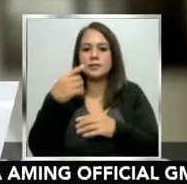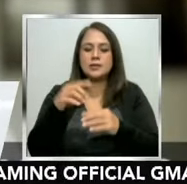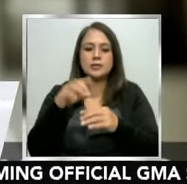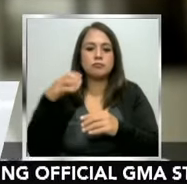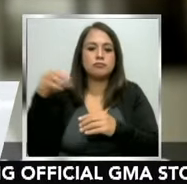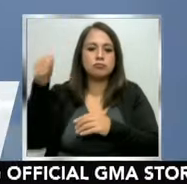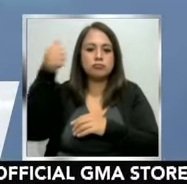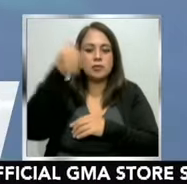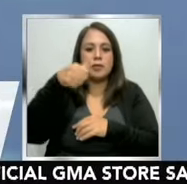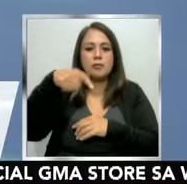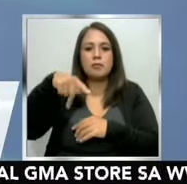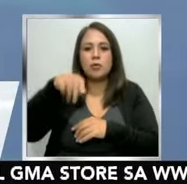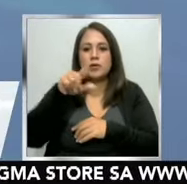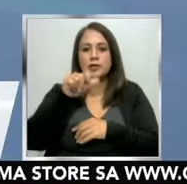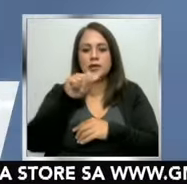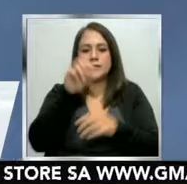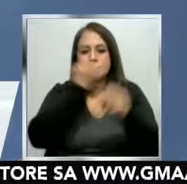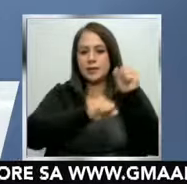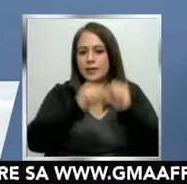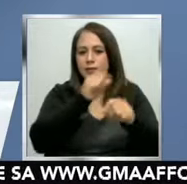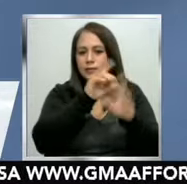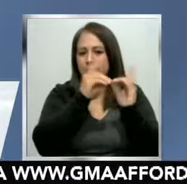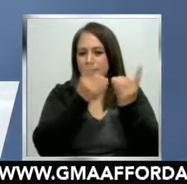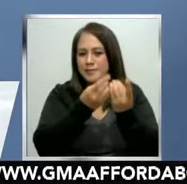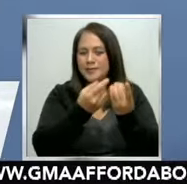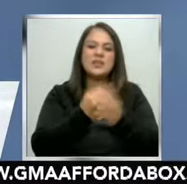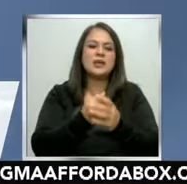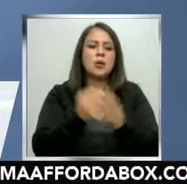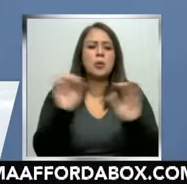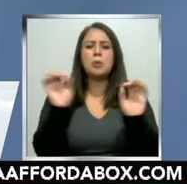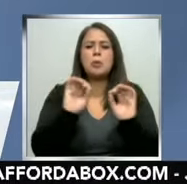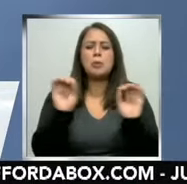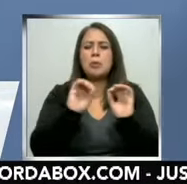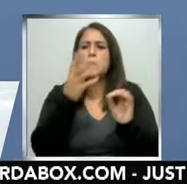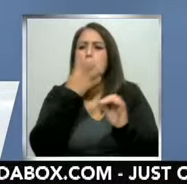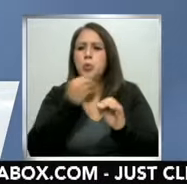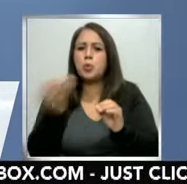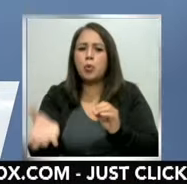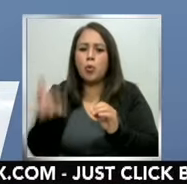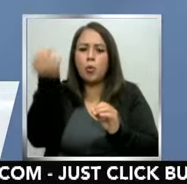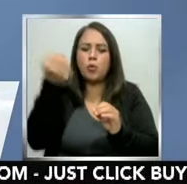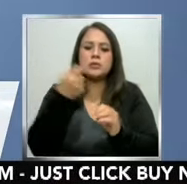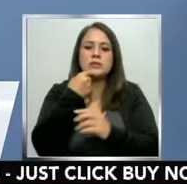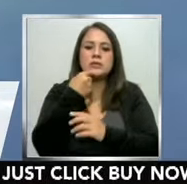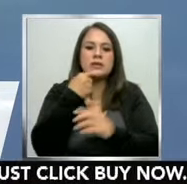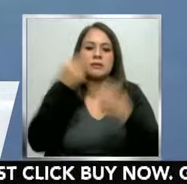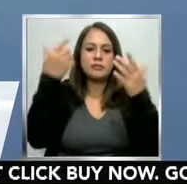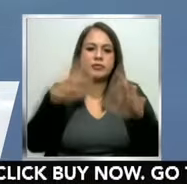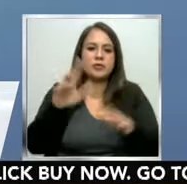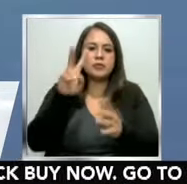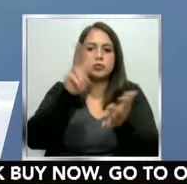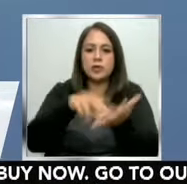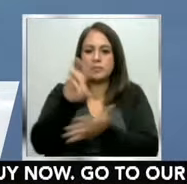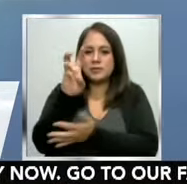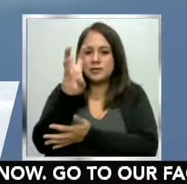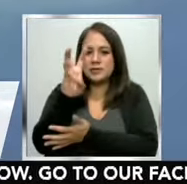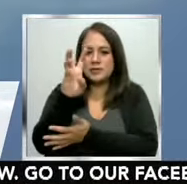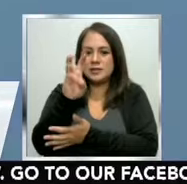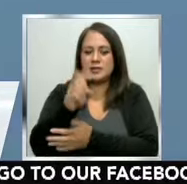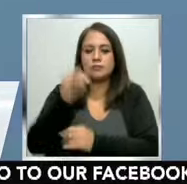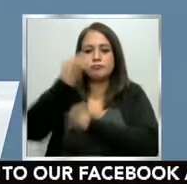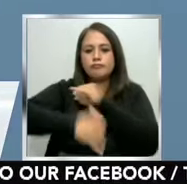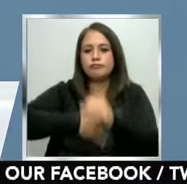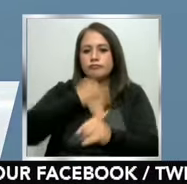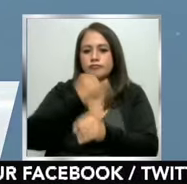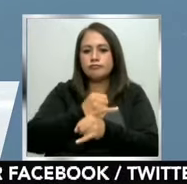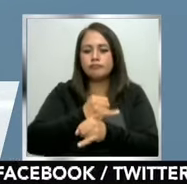Science Department, wala naman ng kwestiyon kung kaninong teritoryo ito dahil sinabi na noon pang 2016 ng International Tribunal na